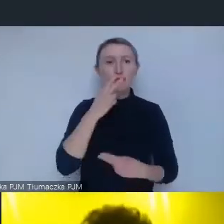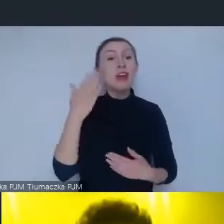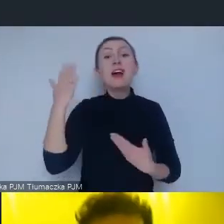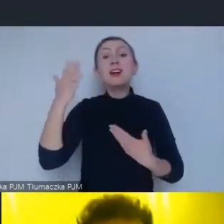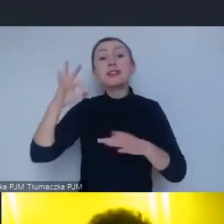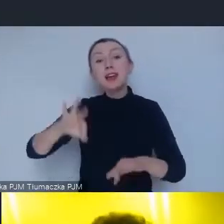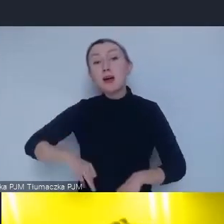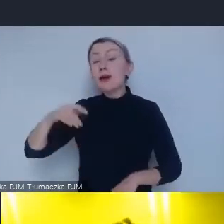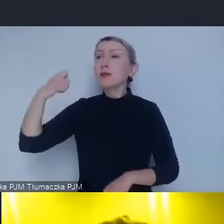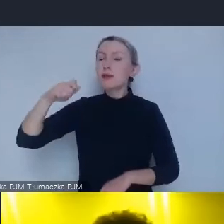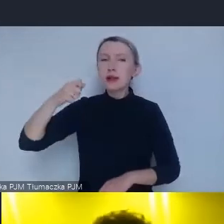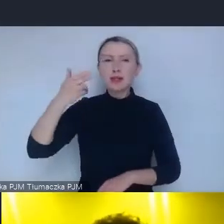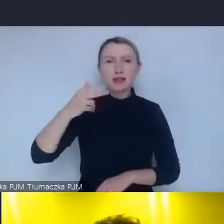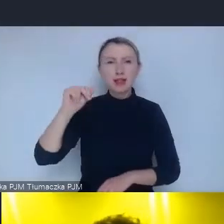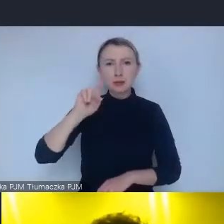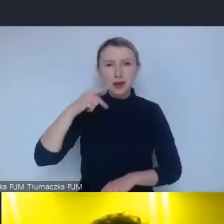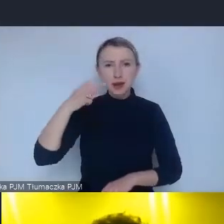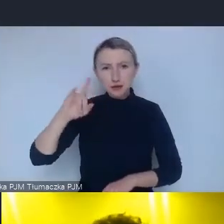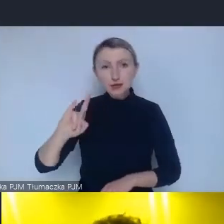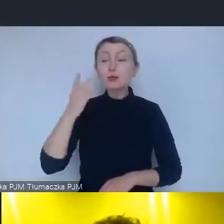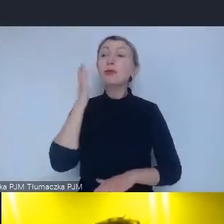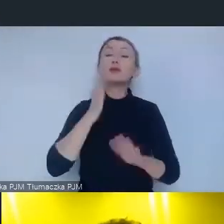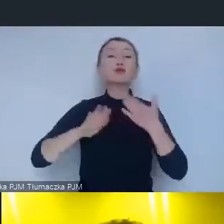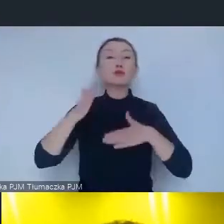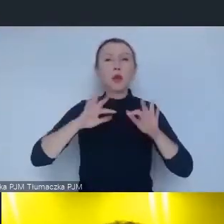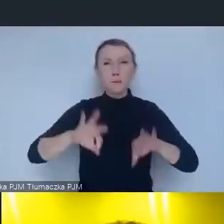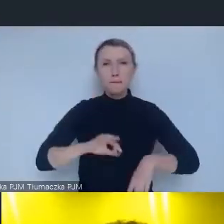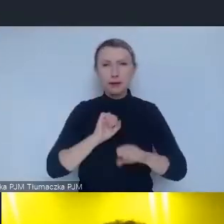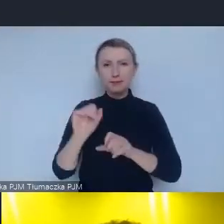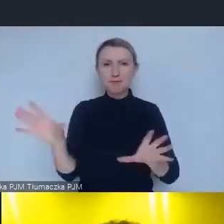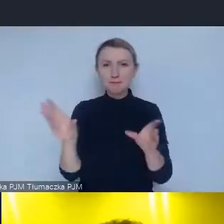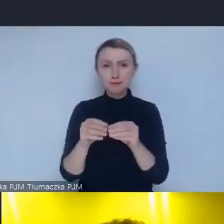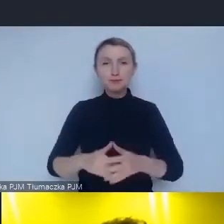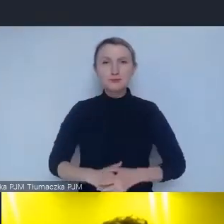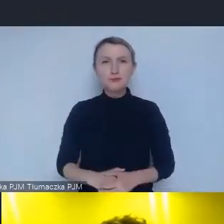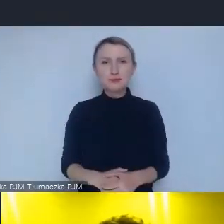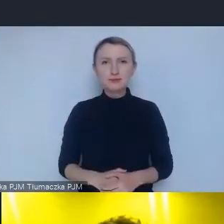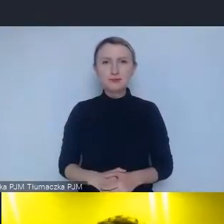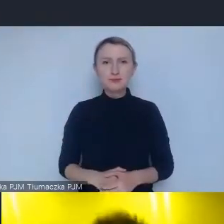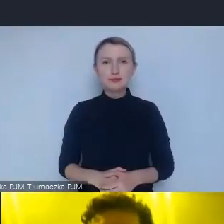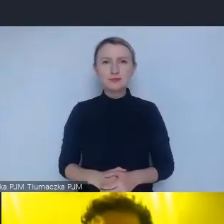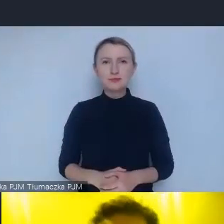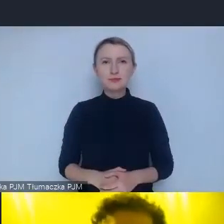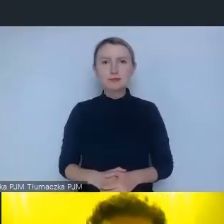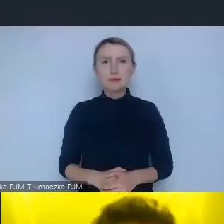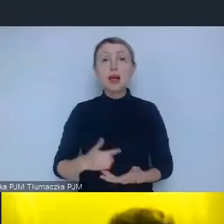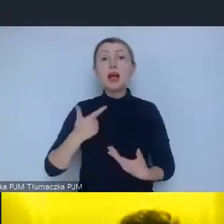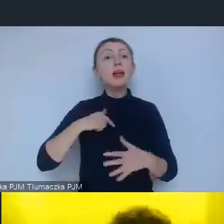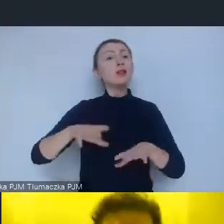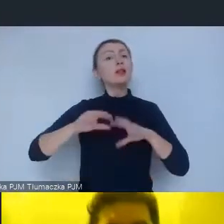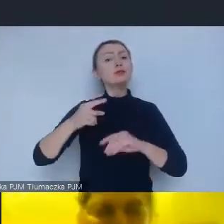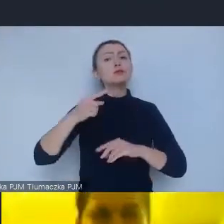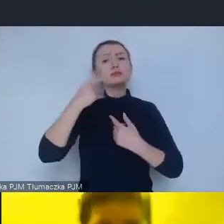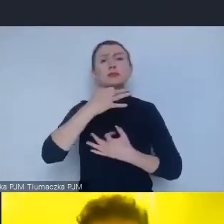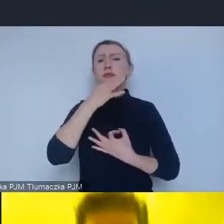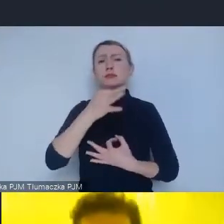pana prezydenta Nadbeleżnego, bardzo się cieszę, że pan jest z nami. To jednak zacznę od pana, bo